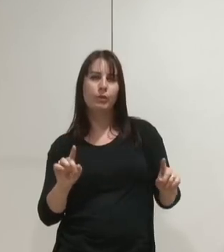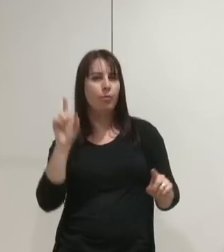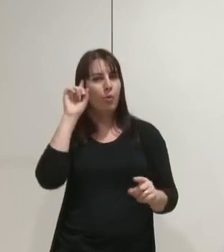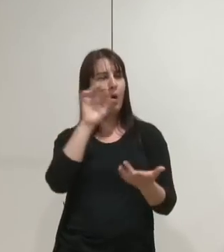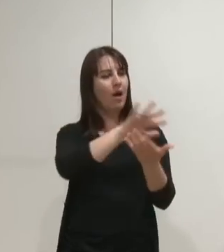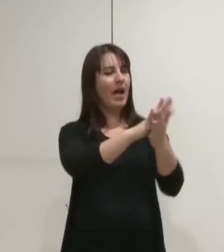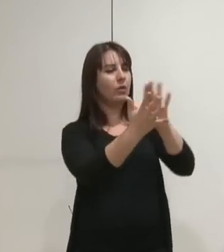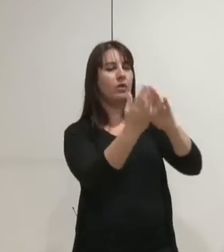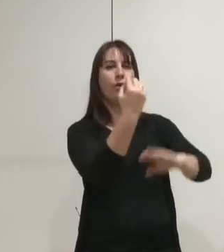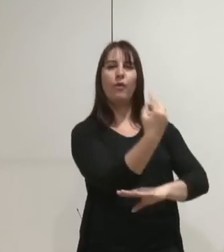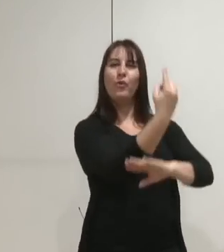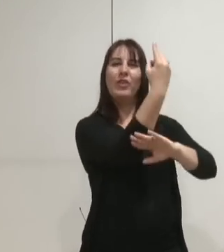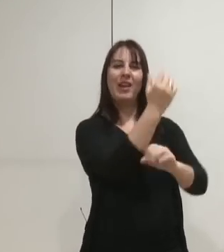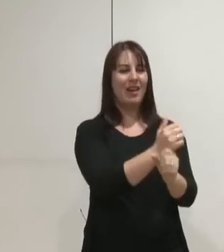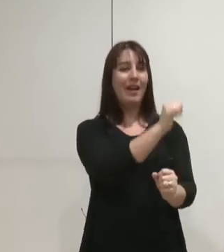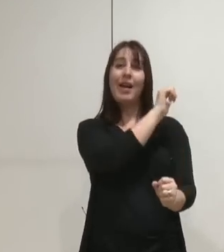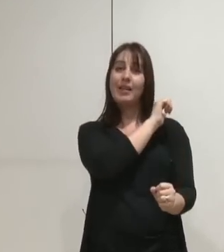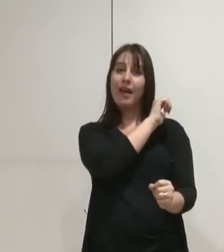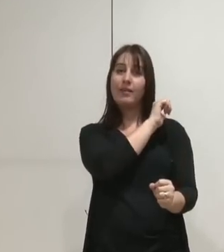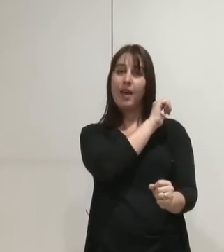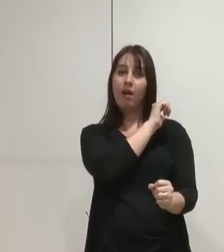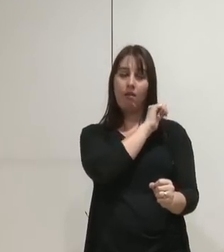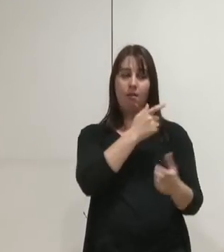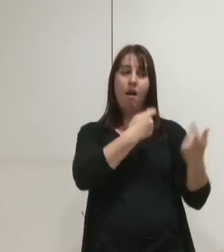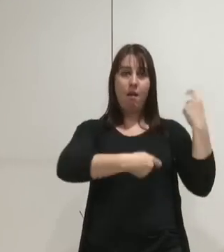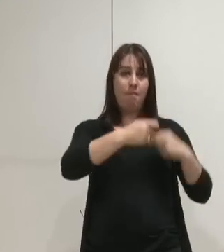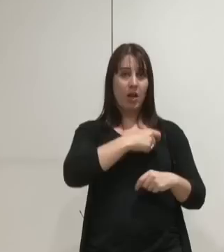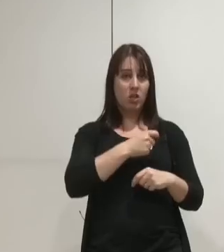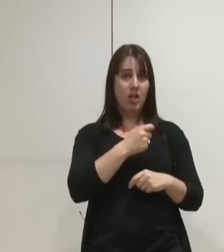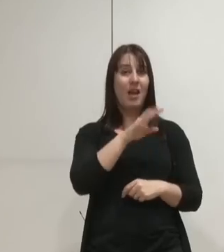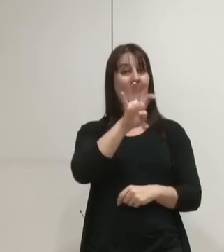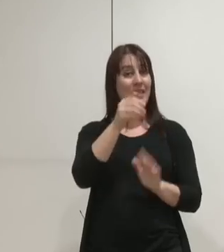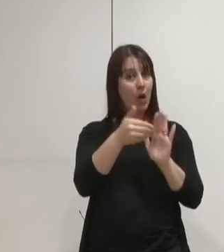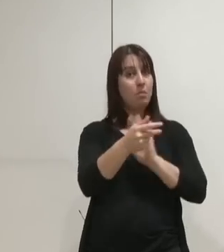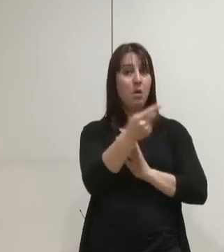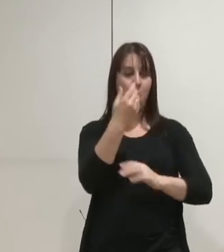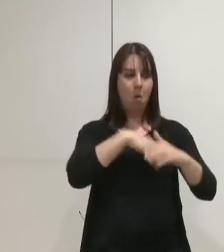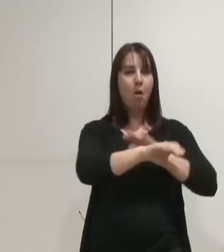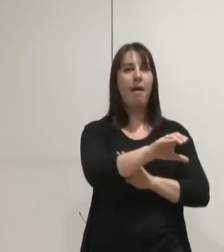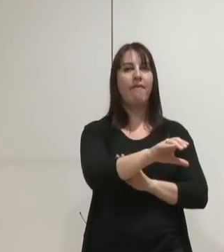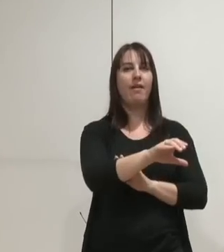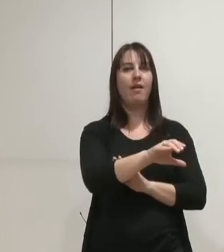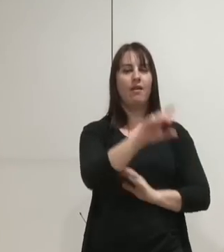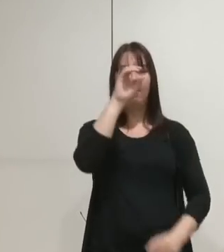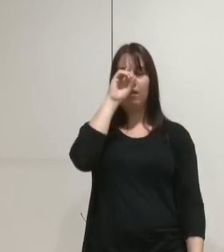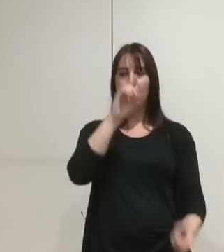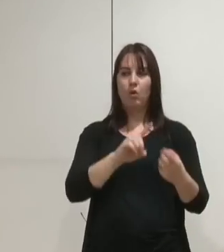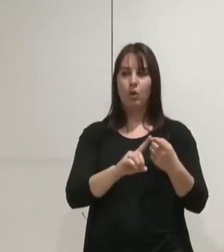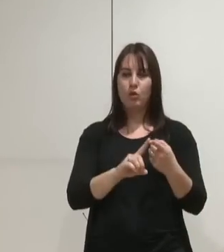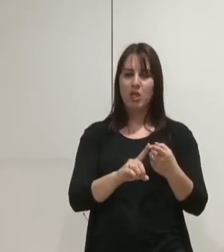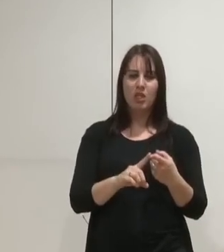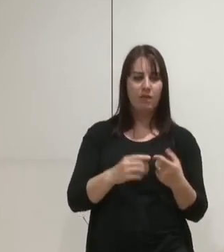fusé l'an dernier a bénéficié d'un marché pour 4000 € qui avait pour objectif